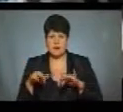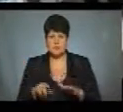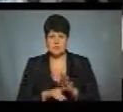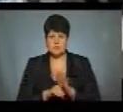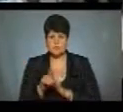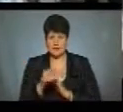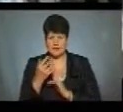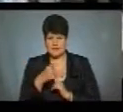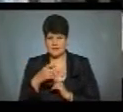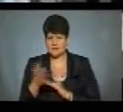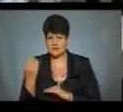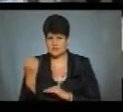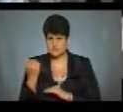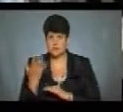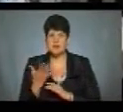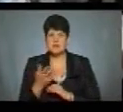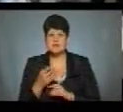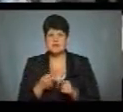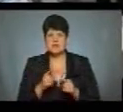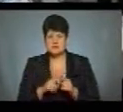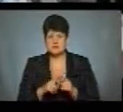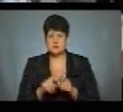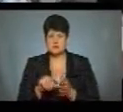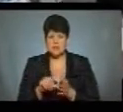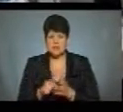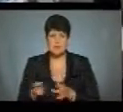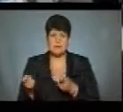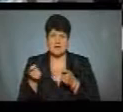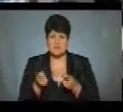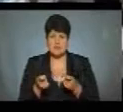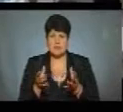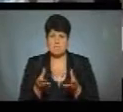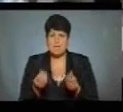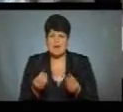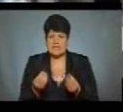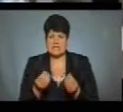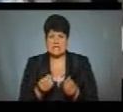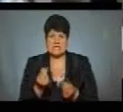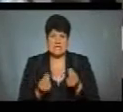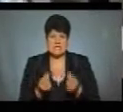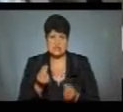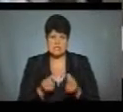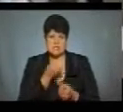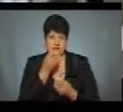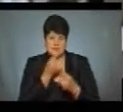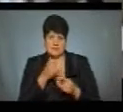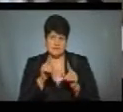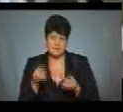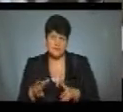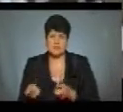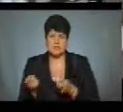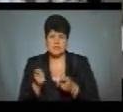кілька хвилин тому. Із собою учасники акції принесли м'які дитячі іграшки, а також квіти, піони. Також вони